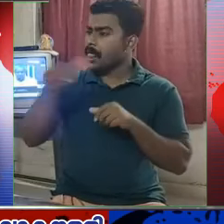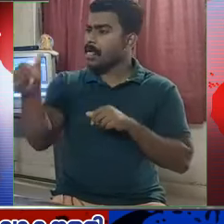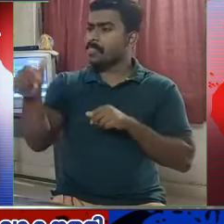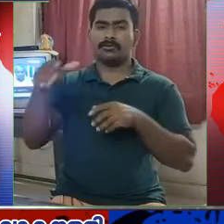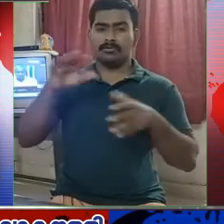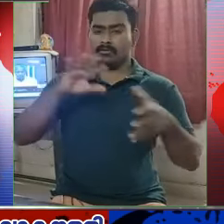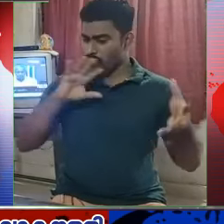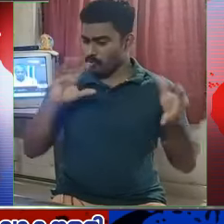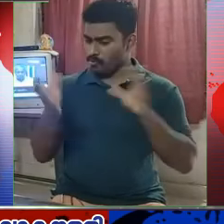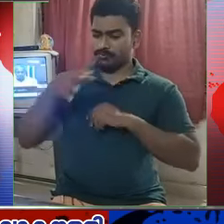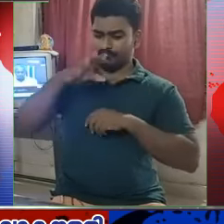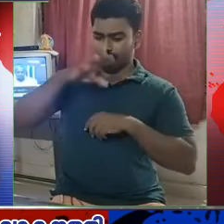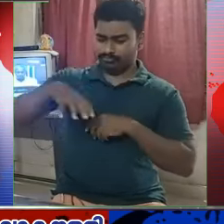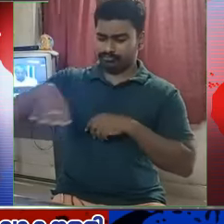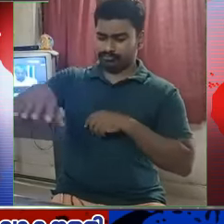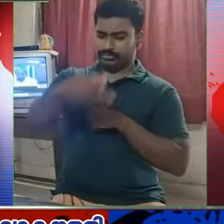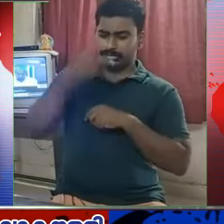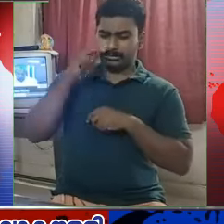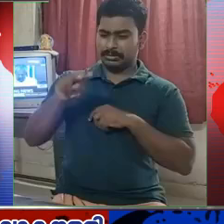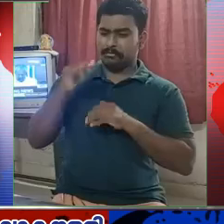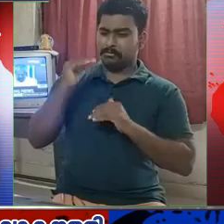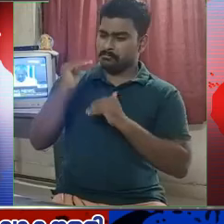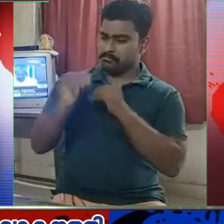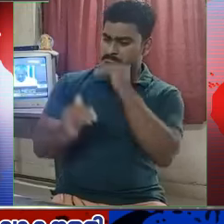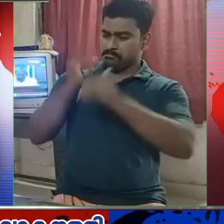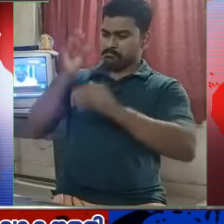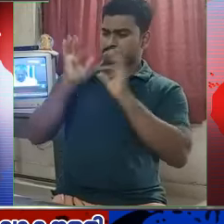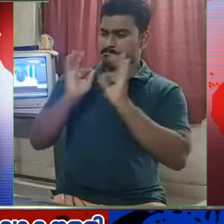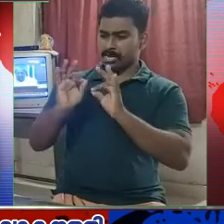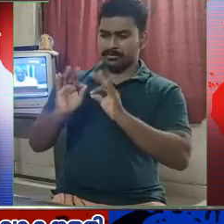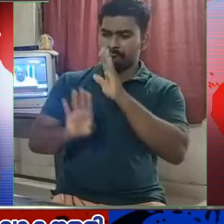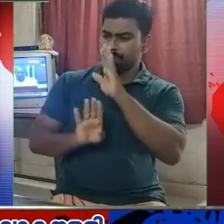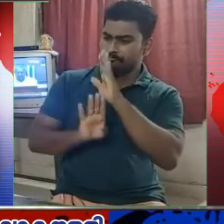കൊറോണ ബാധിച്ച് മരിക്കാൻ പോകുന്നുവെന്നാണ്.